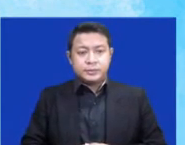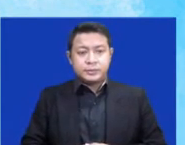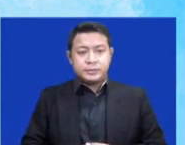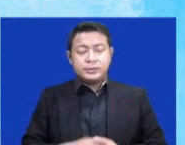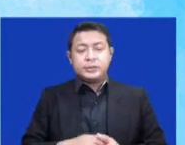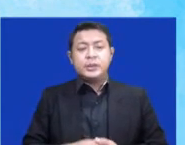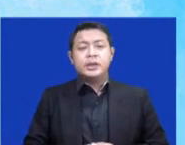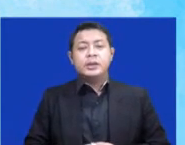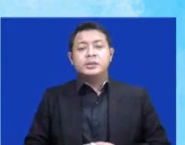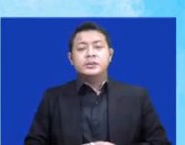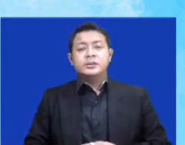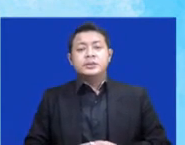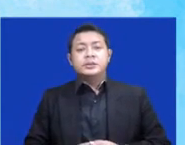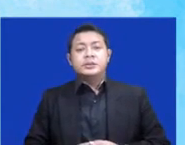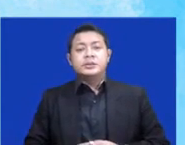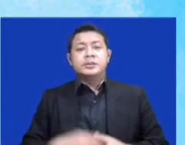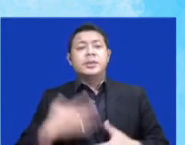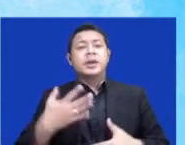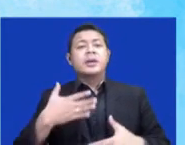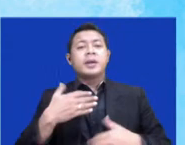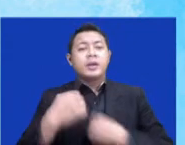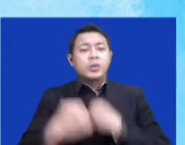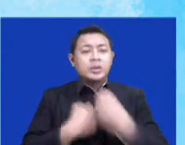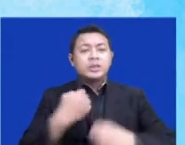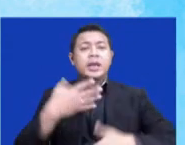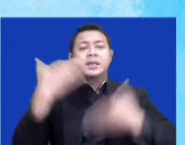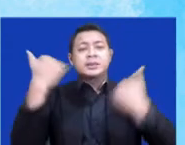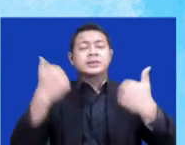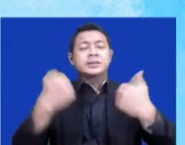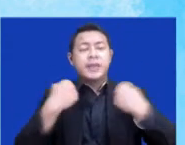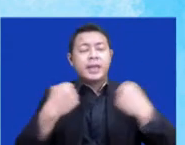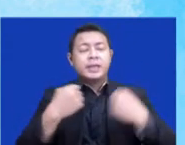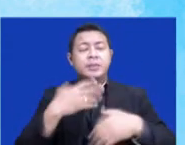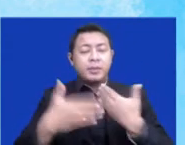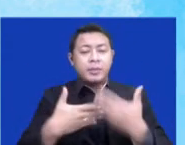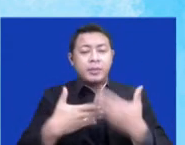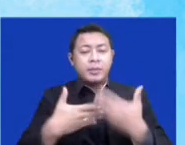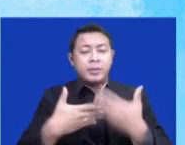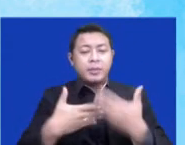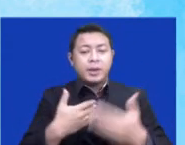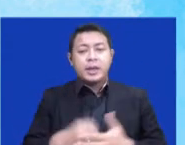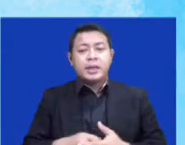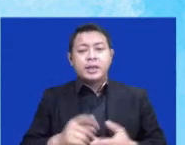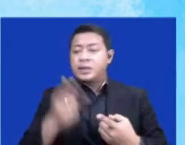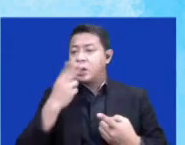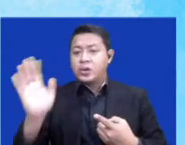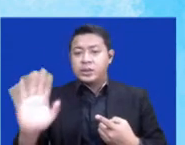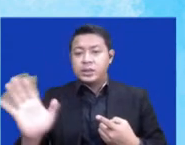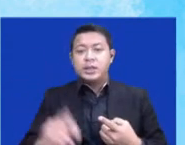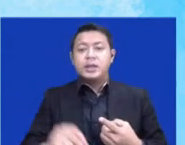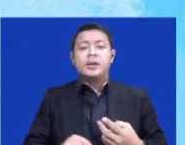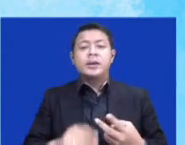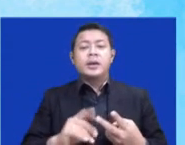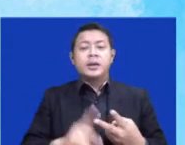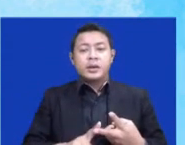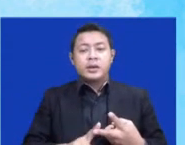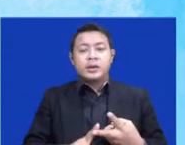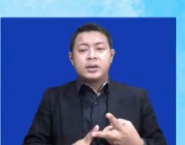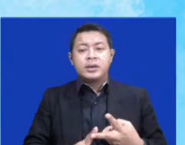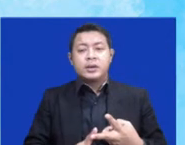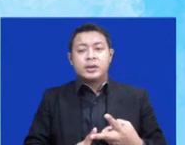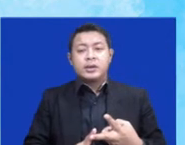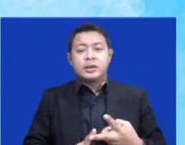selama ini sudah Randy jalani? Satu hal yang paling pertama, yang pasti aku tidak merokok. Aku tidak merokok, aku tidak